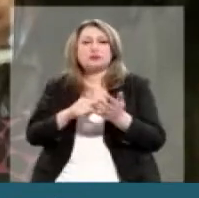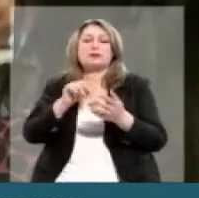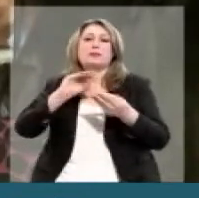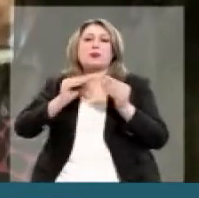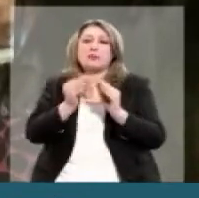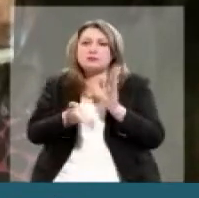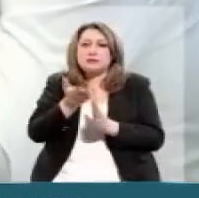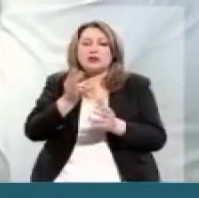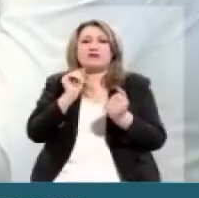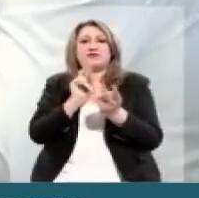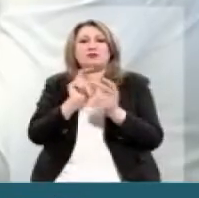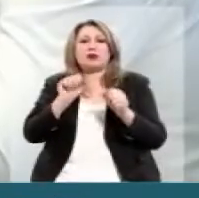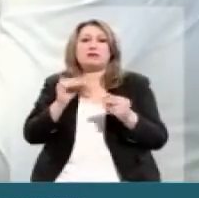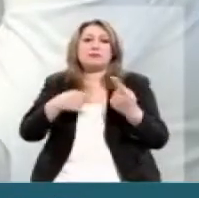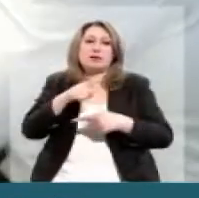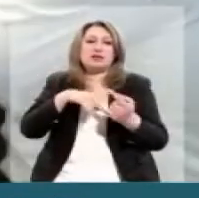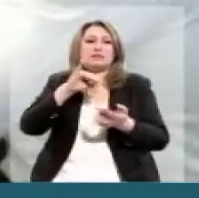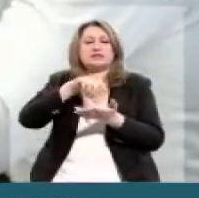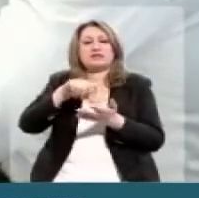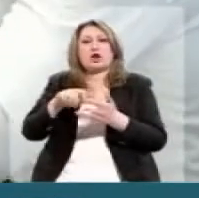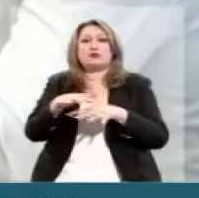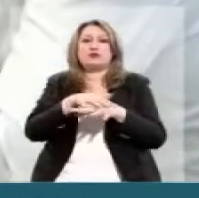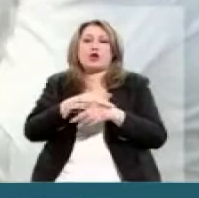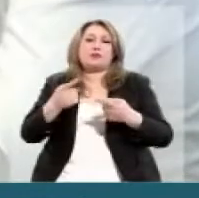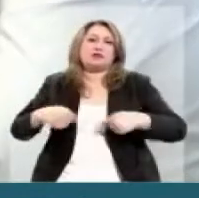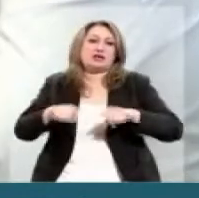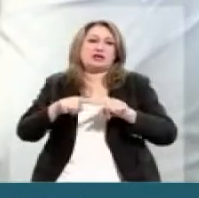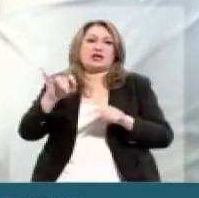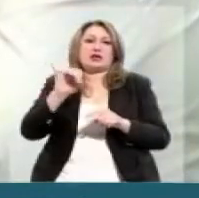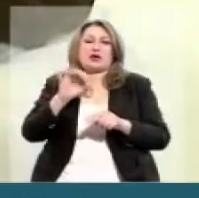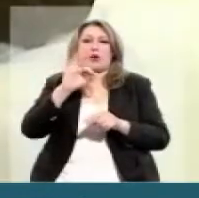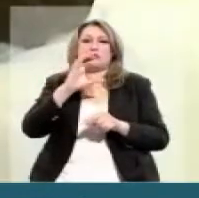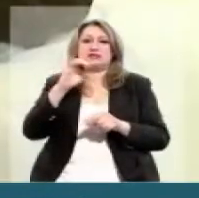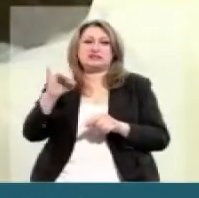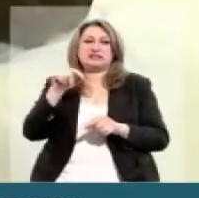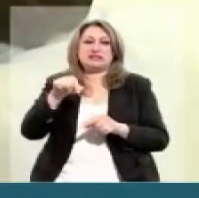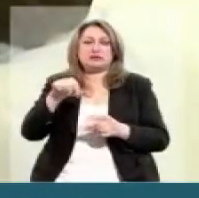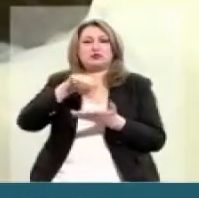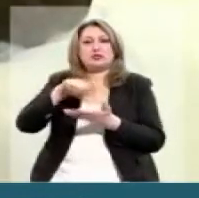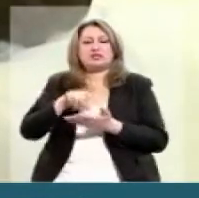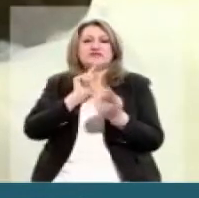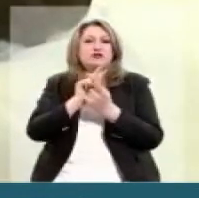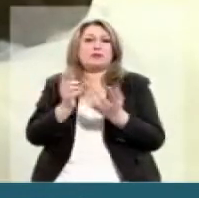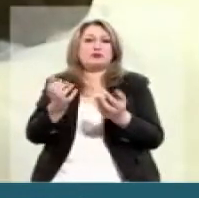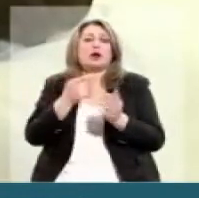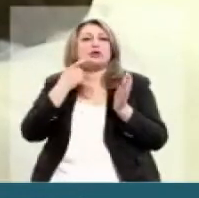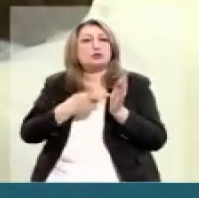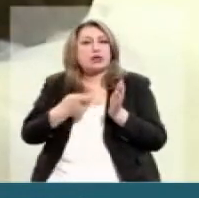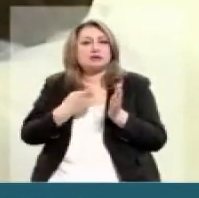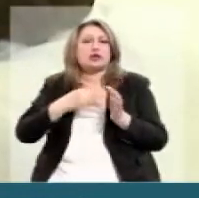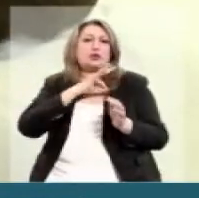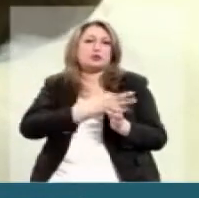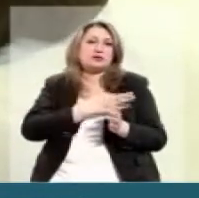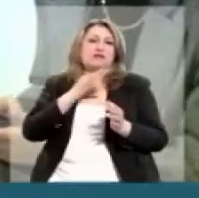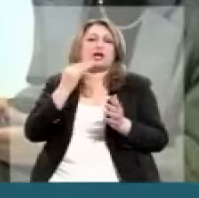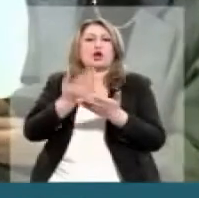на встрече могли как предприниматели, так и представители общественных объединений и ОСИ. Здесь же участники встречи получили консультации